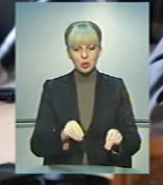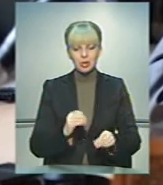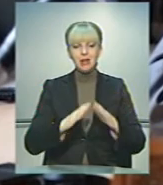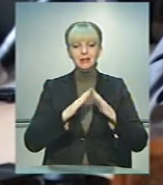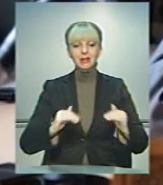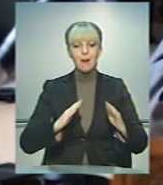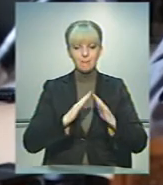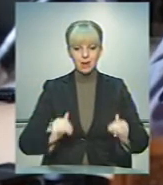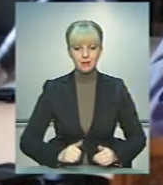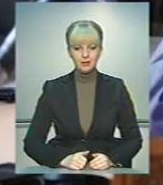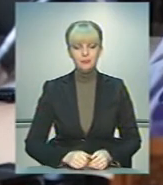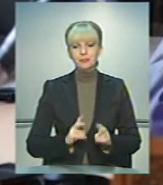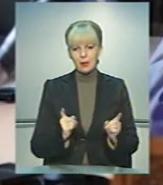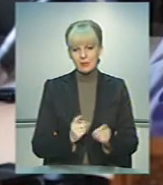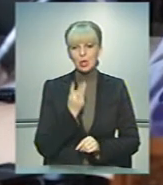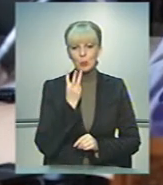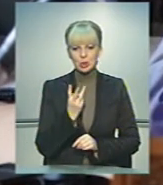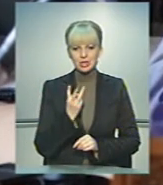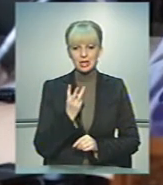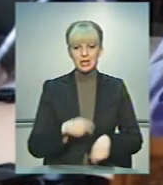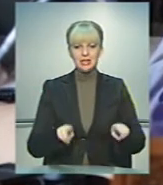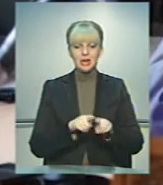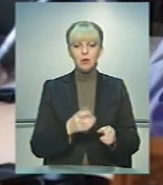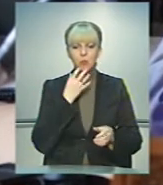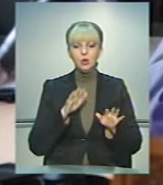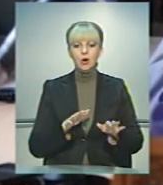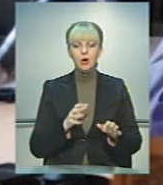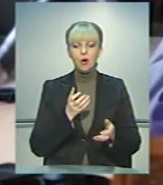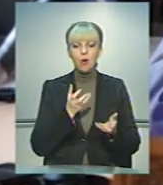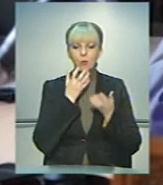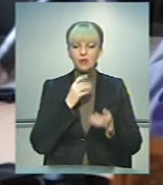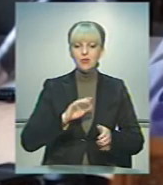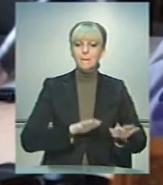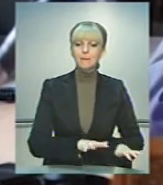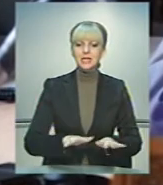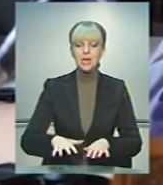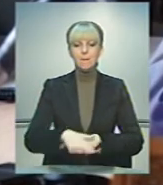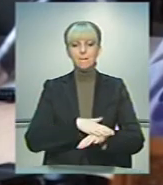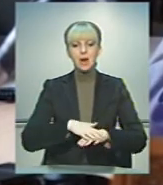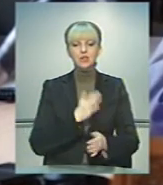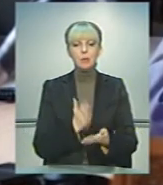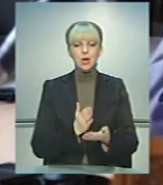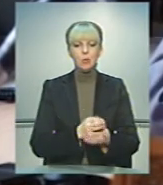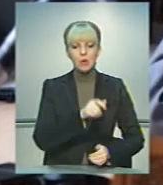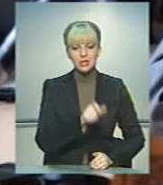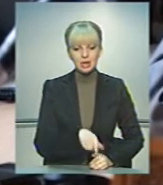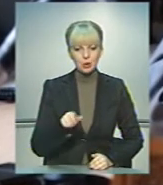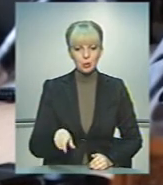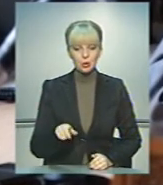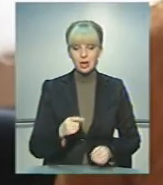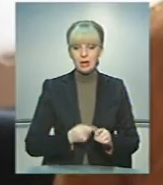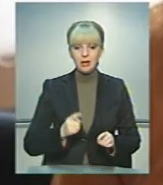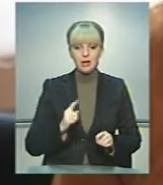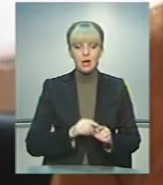намети. Як мінімум 3 таких пункти обігріву в місцях масового перебування людей.